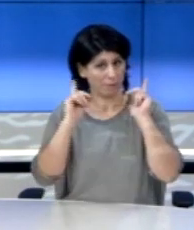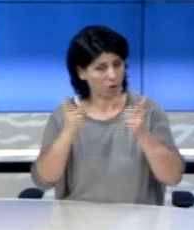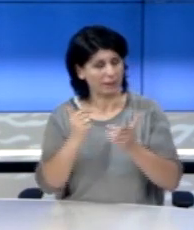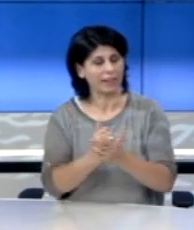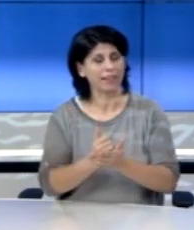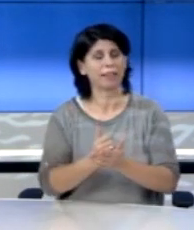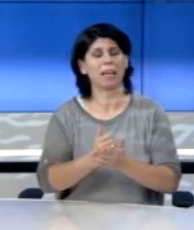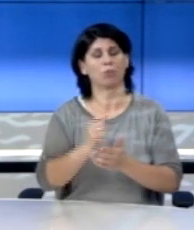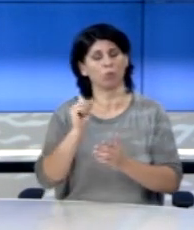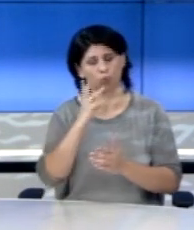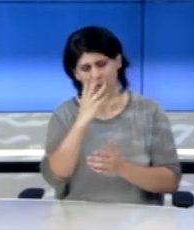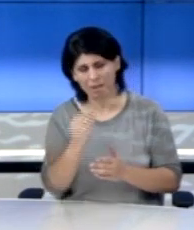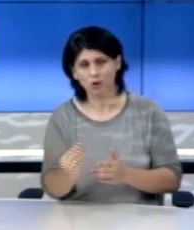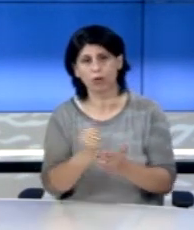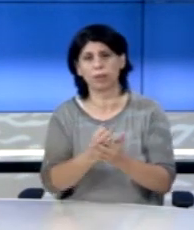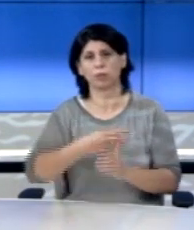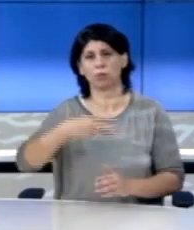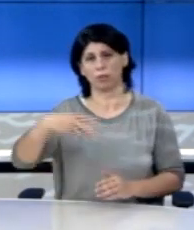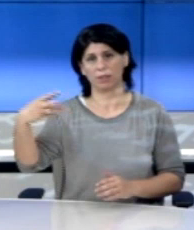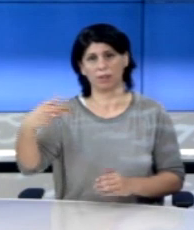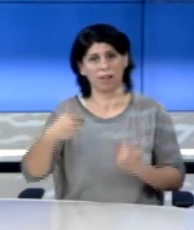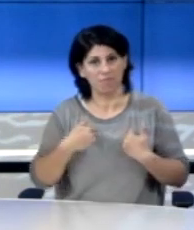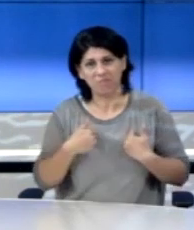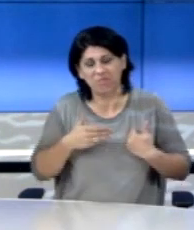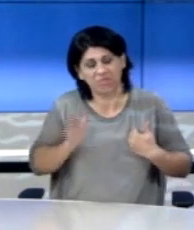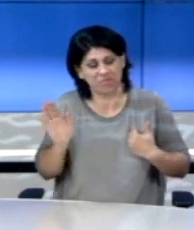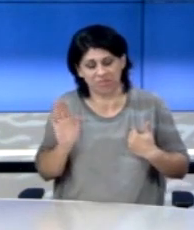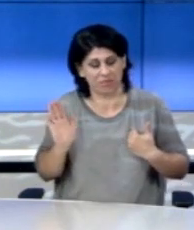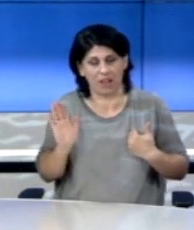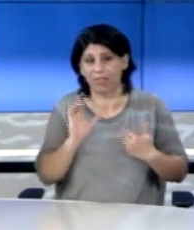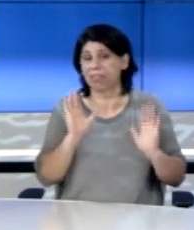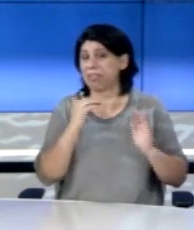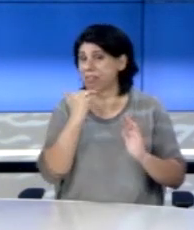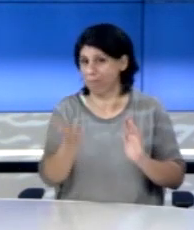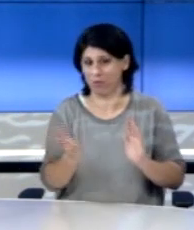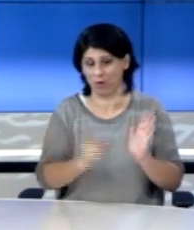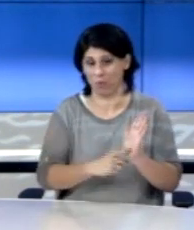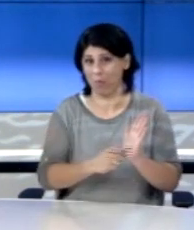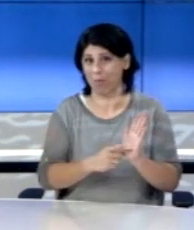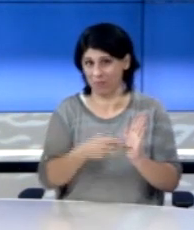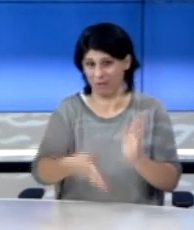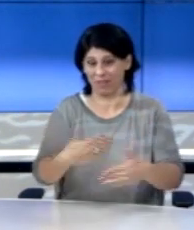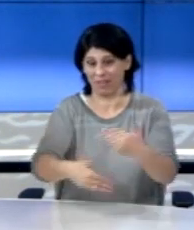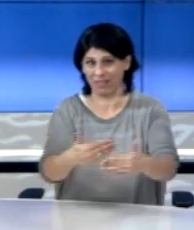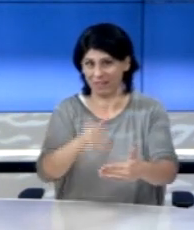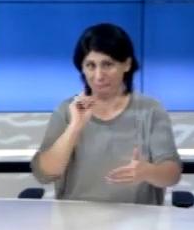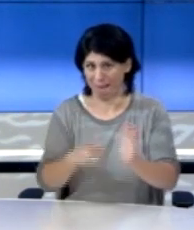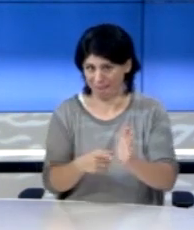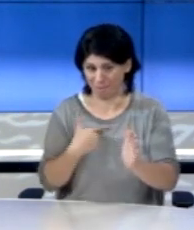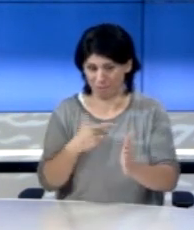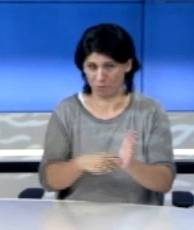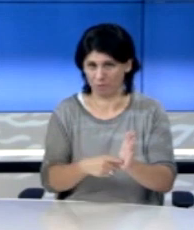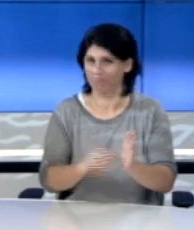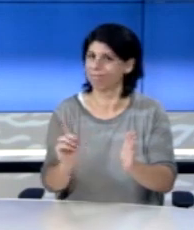του Κινάλ και του ΣΥΡΙΖΑ. Και εμείς απλά δεν μπορούμε να νομιμοποιήσουμε αυτή τη διαδικασία και γι'